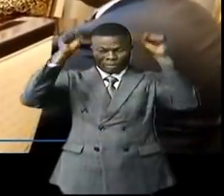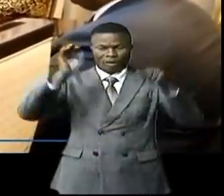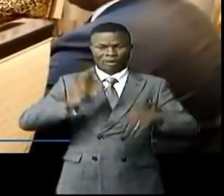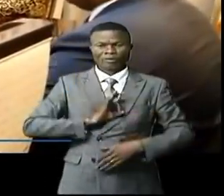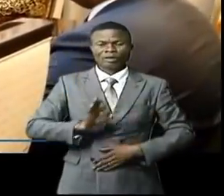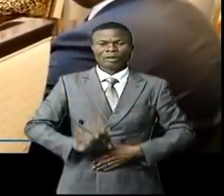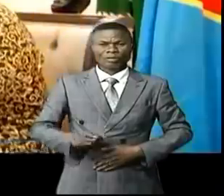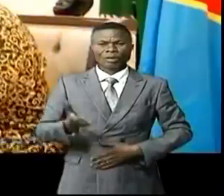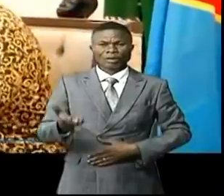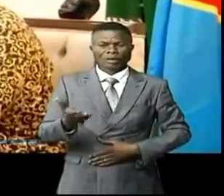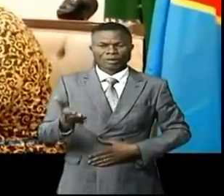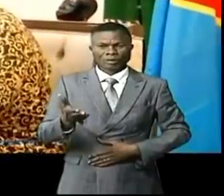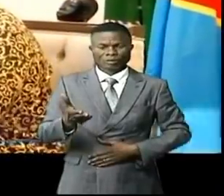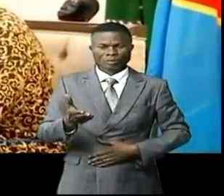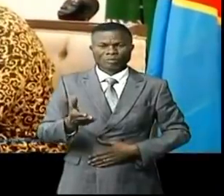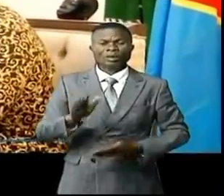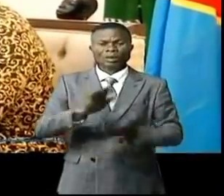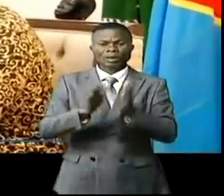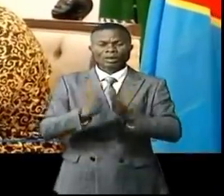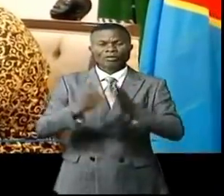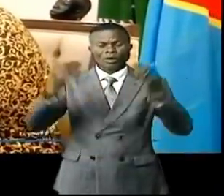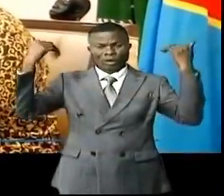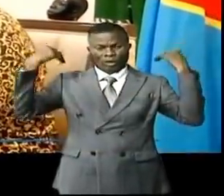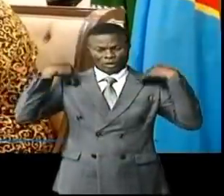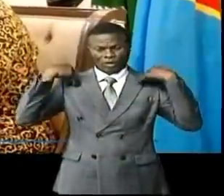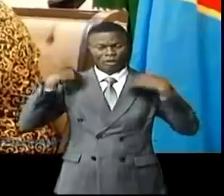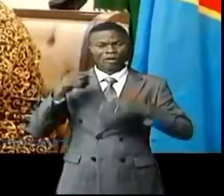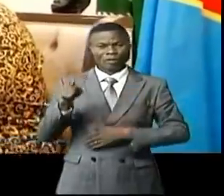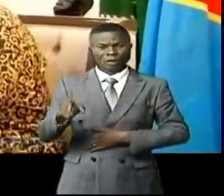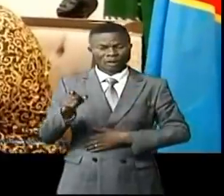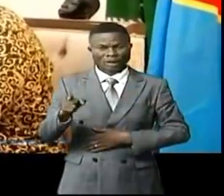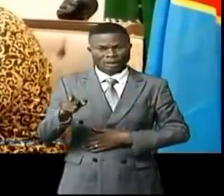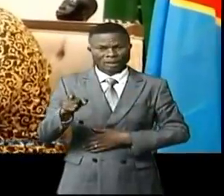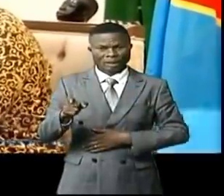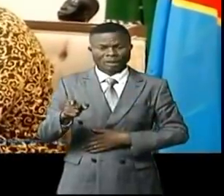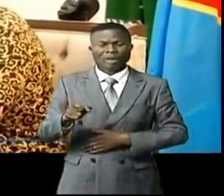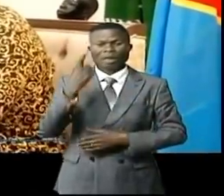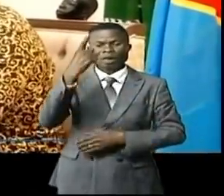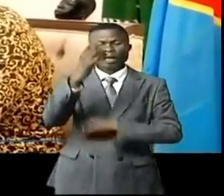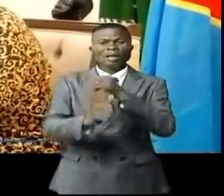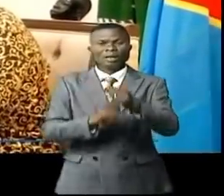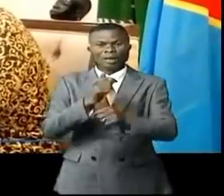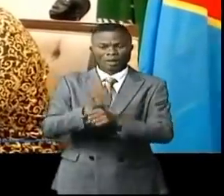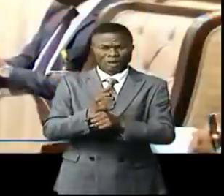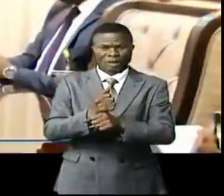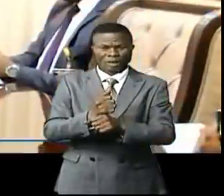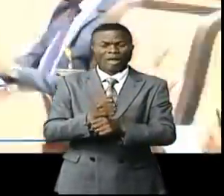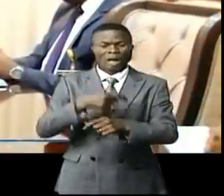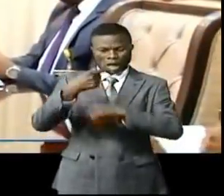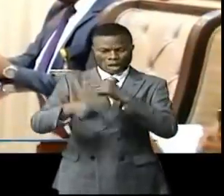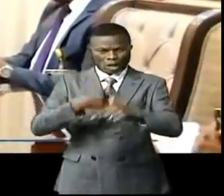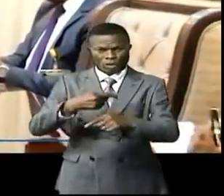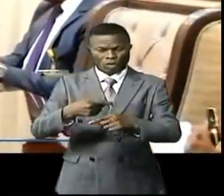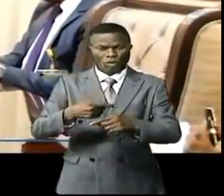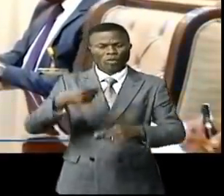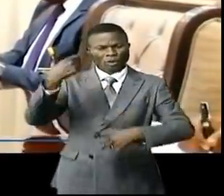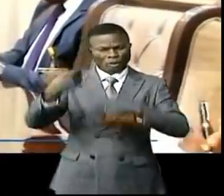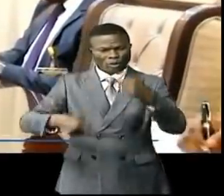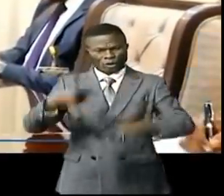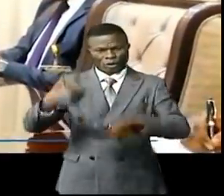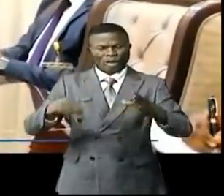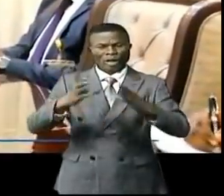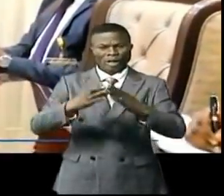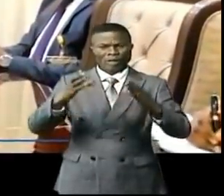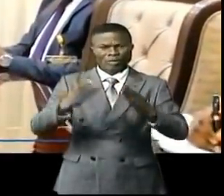Tshisekedi Tshilombo, qui va diriger cette organisation sous-régionale pendant un an, a déjà entamé les discussions